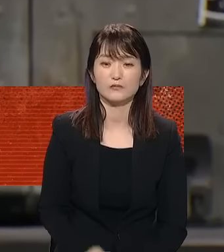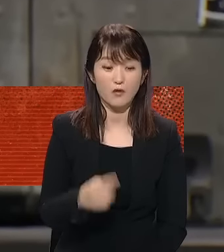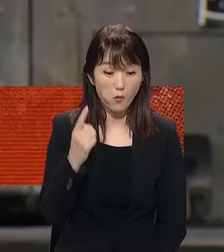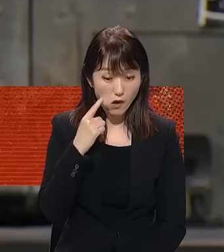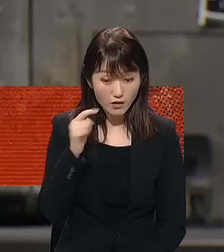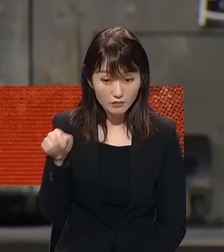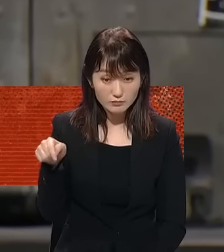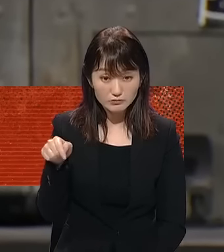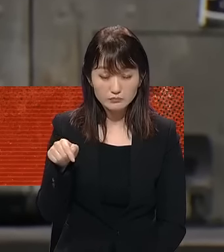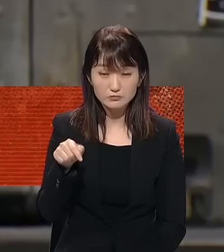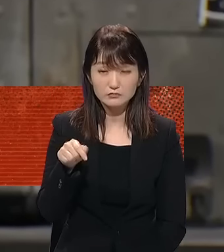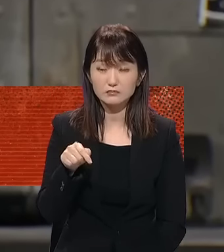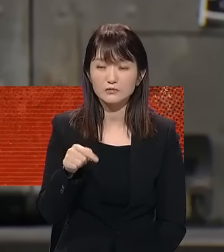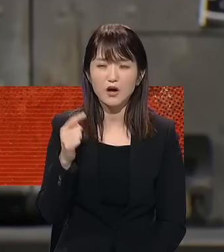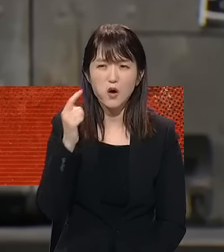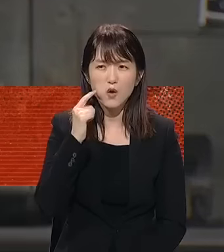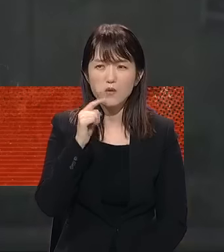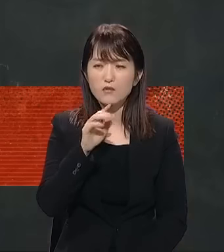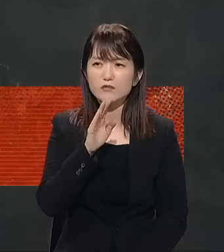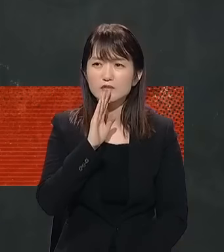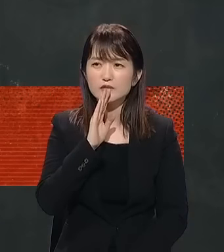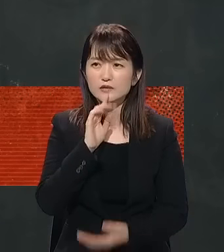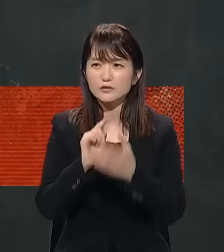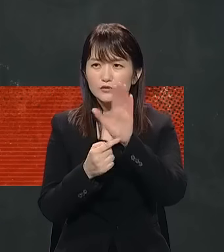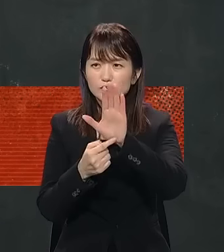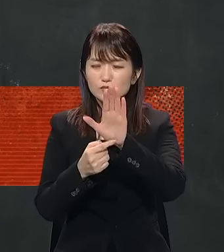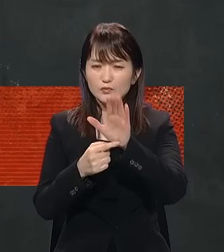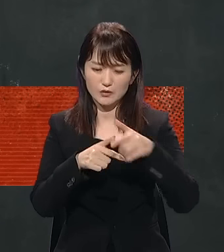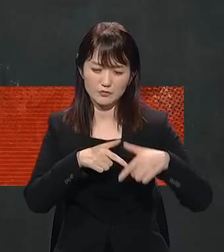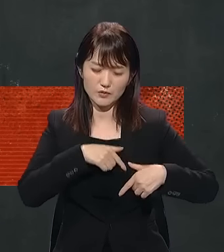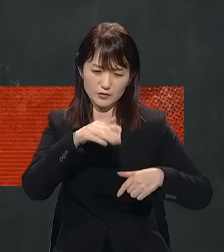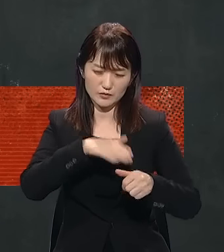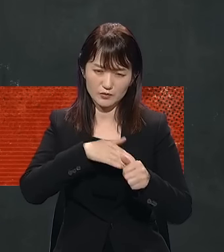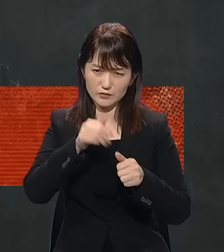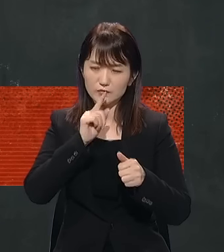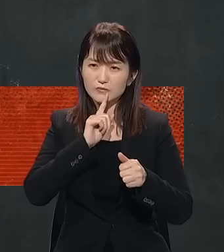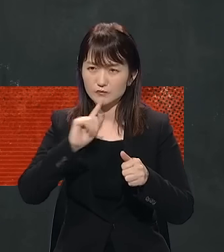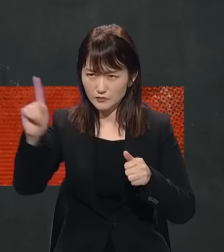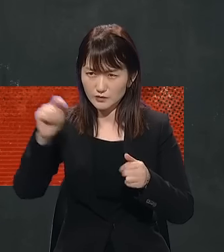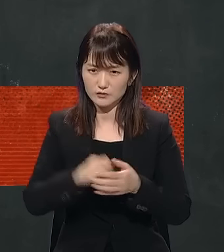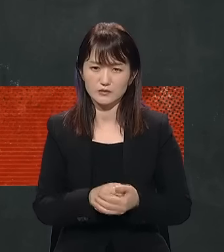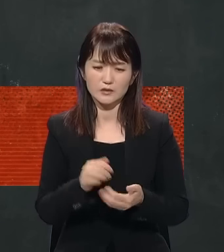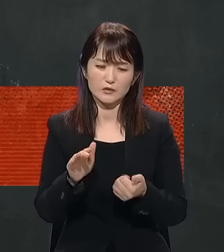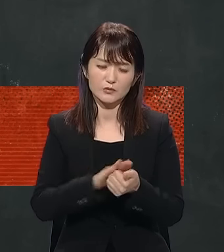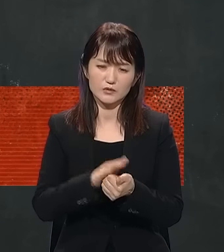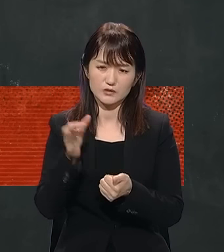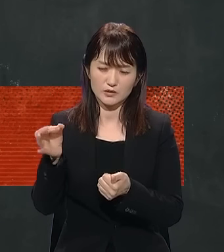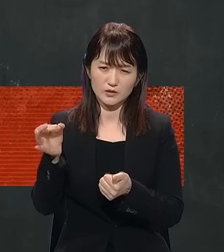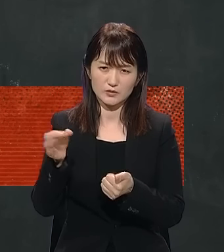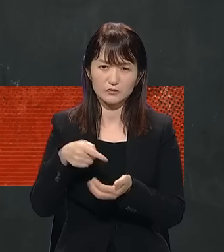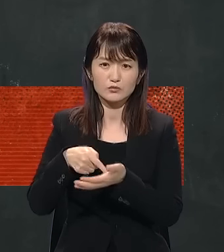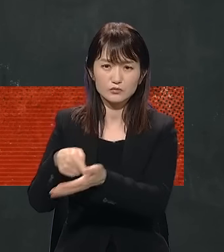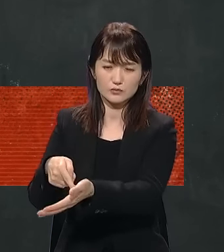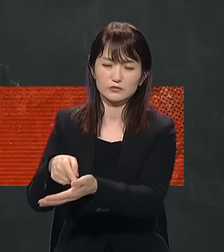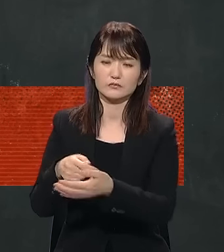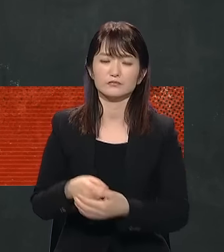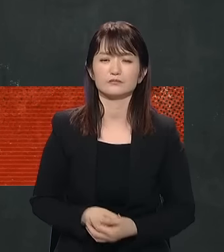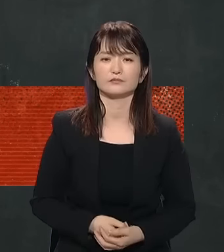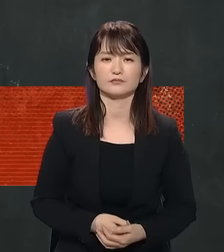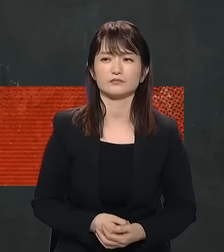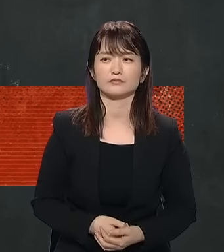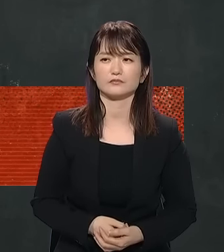거짓이라면 허위사실법에 명예훼손으로 고소를 하든지 아니면 위자료 청구를 하든지 이런 게 법적 다툼이거든요. 그다음에 또 하나